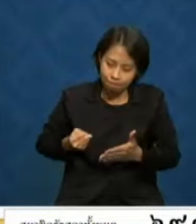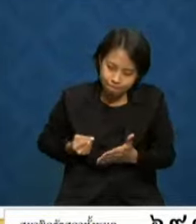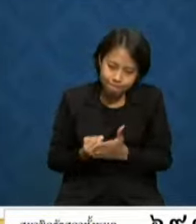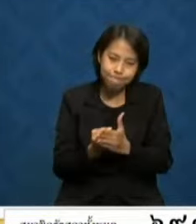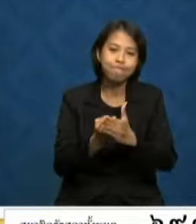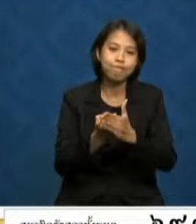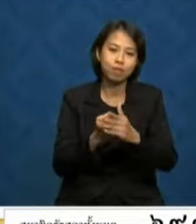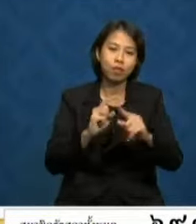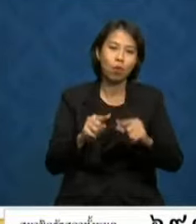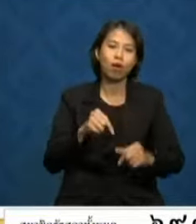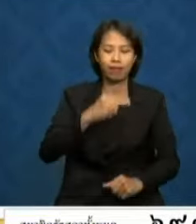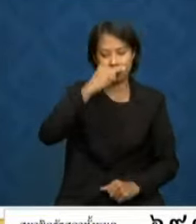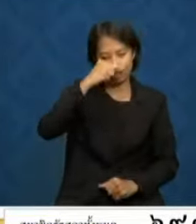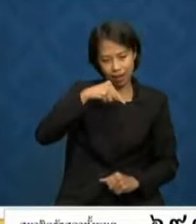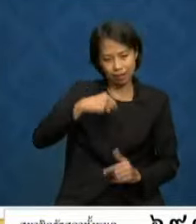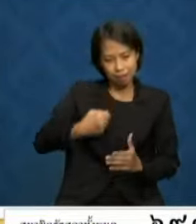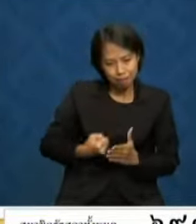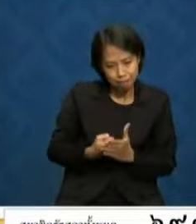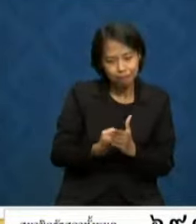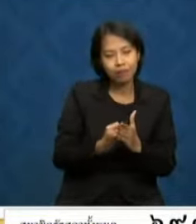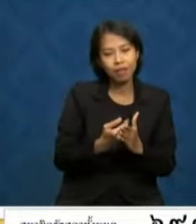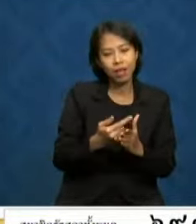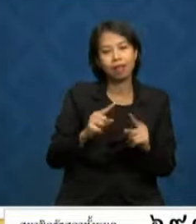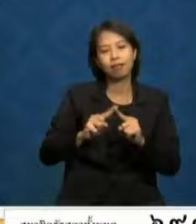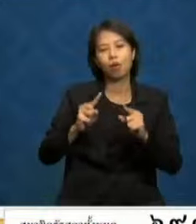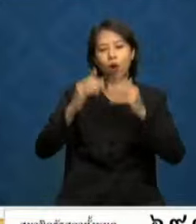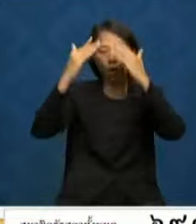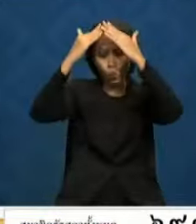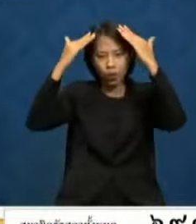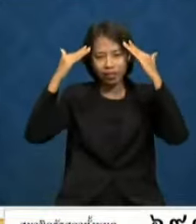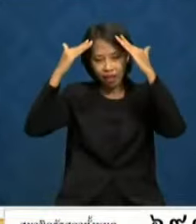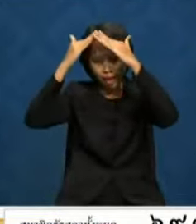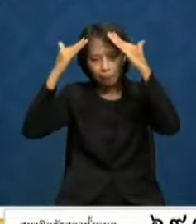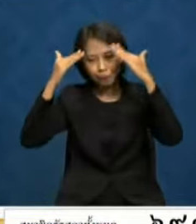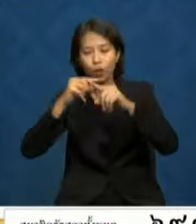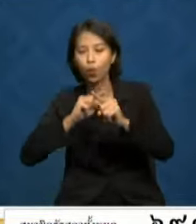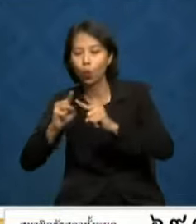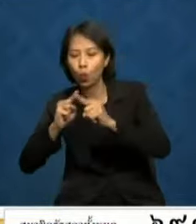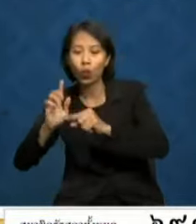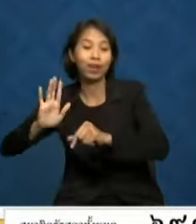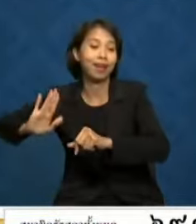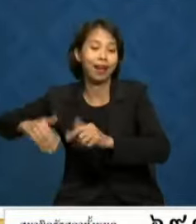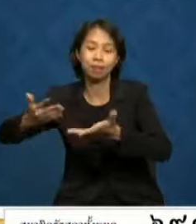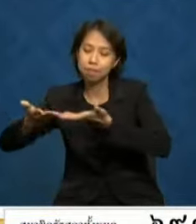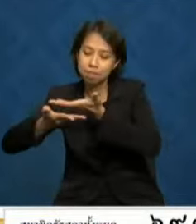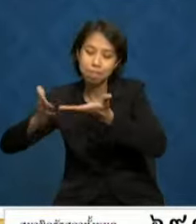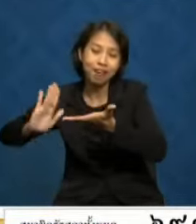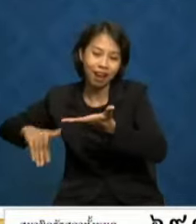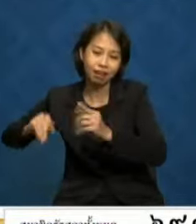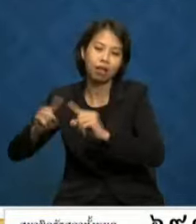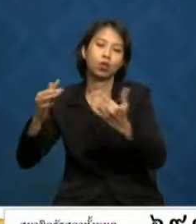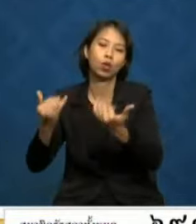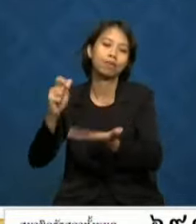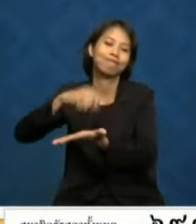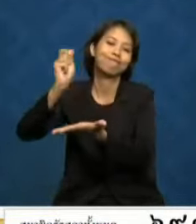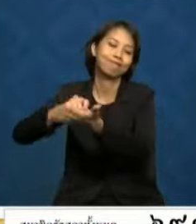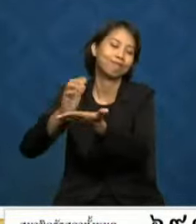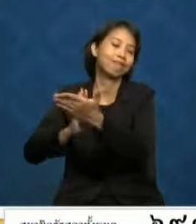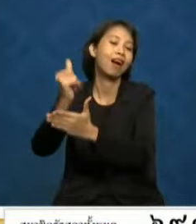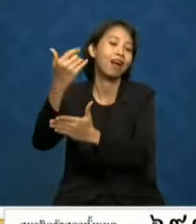แย่อยู่เวียดนามเจรจาหลังเราแต่ลงนามก่อนเราเรารู้ว่า FTA กับ EU